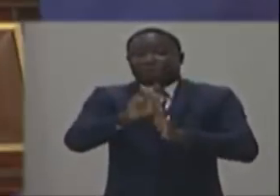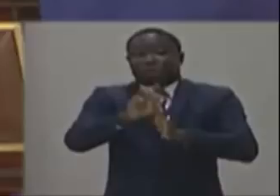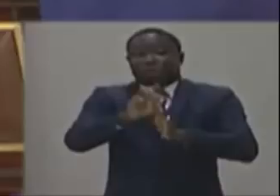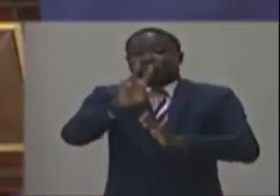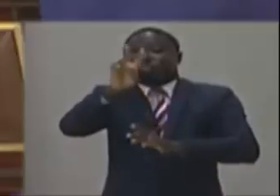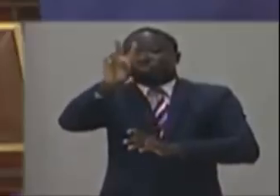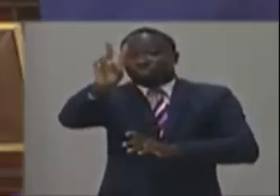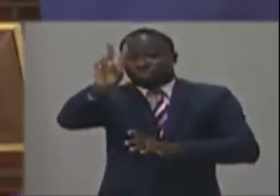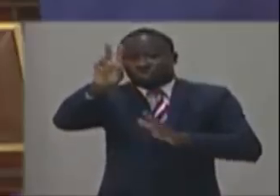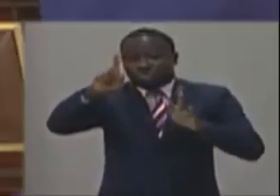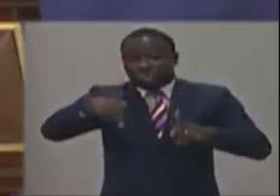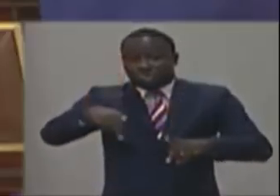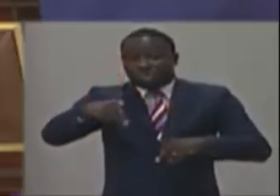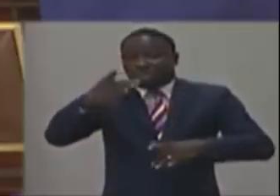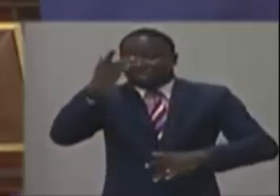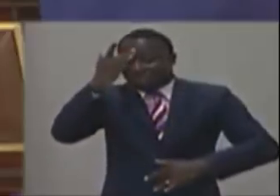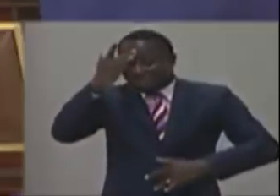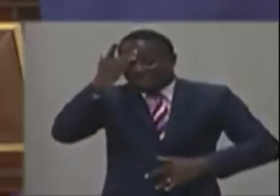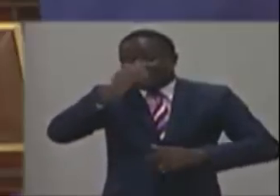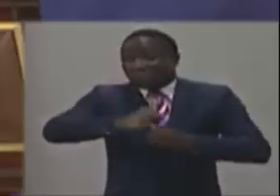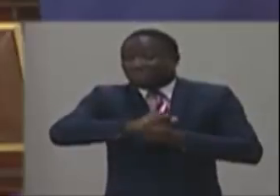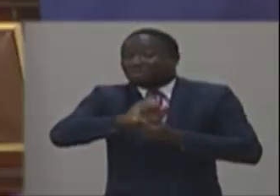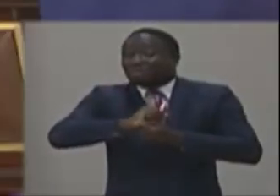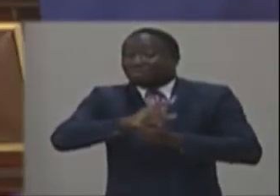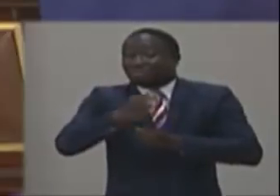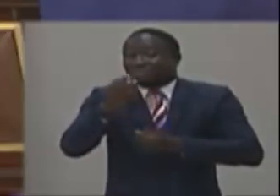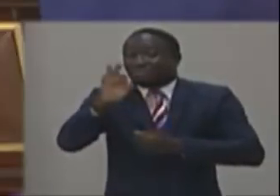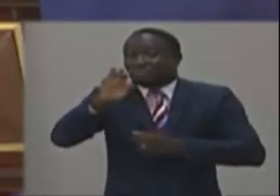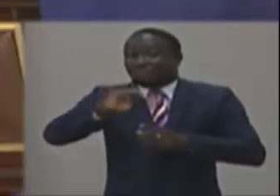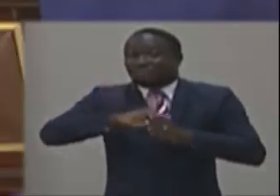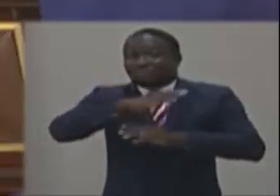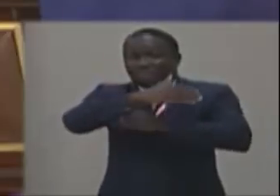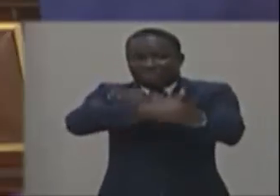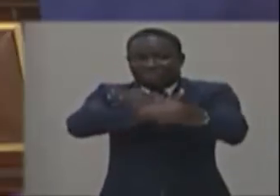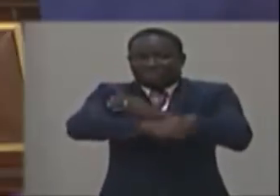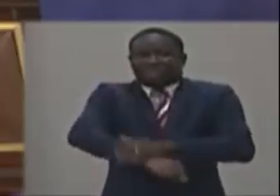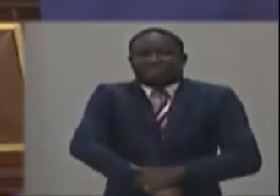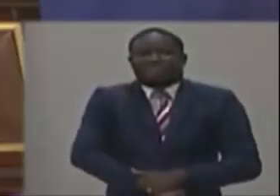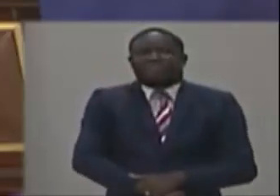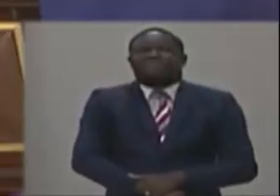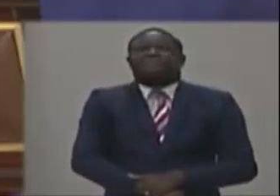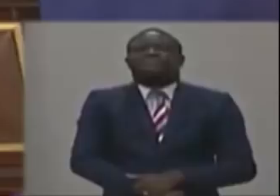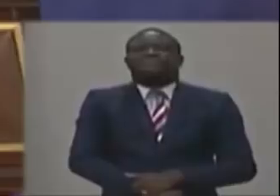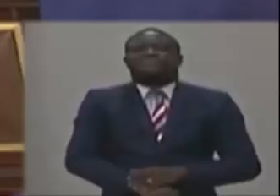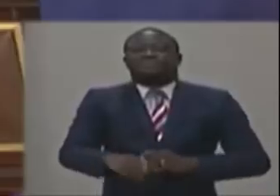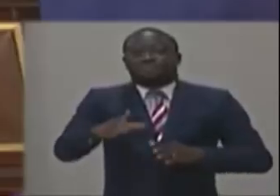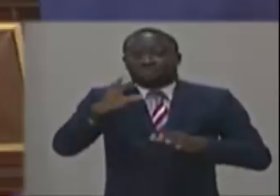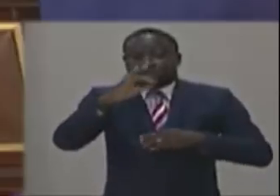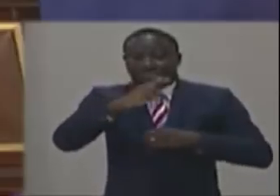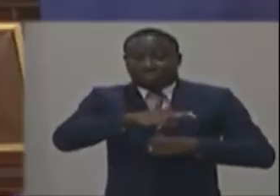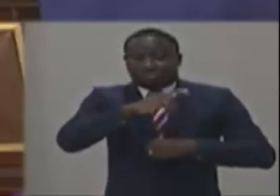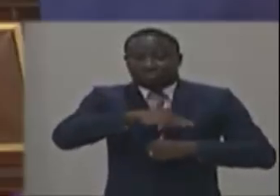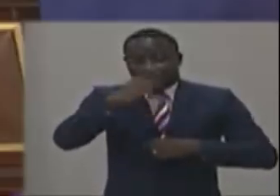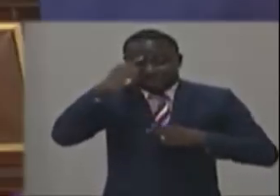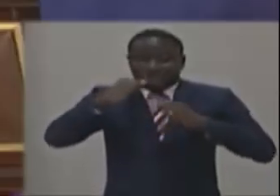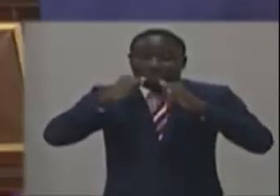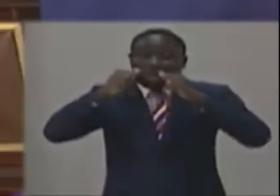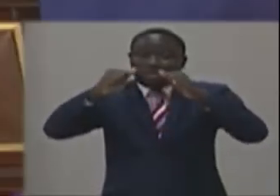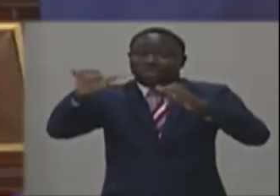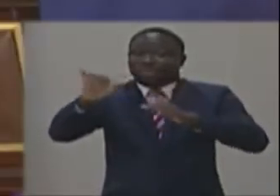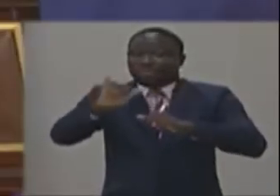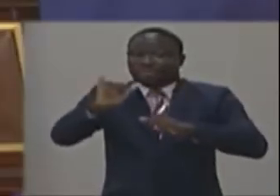deux premiers cas nous t'ai enregistré dans pays là. Je vais profiter pour nous annoncer